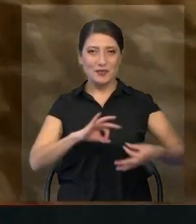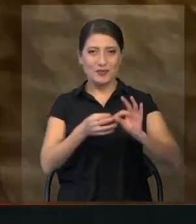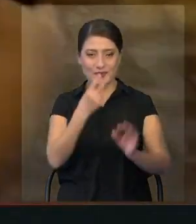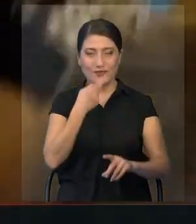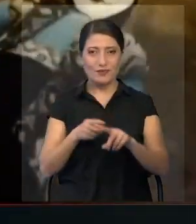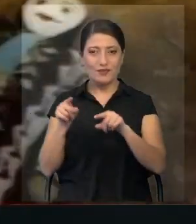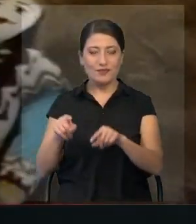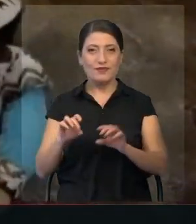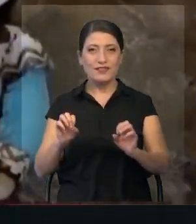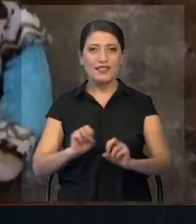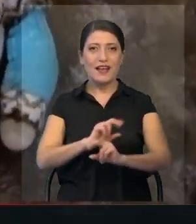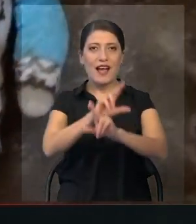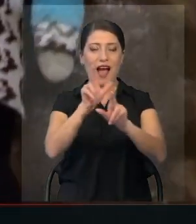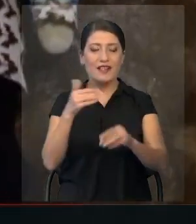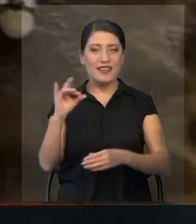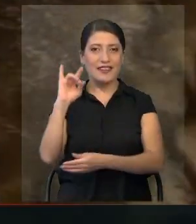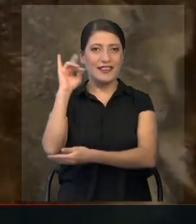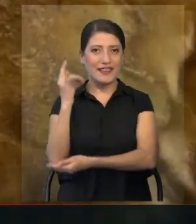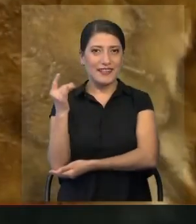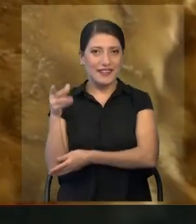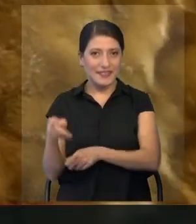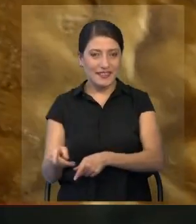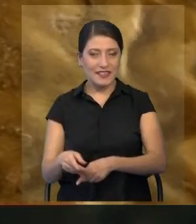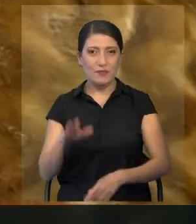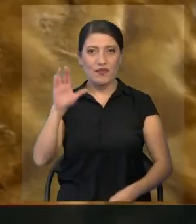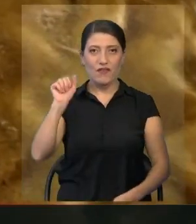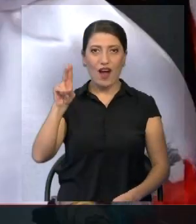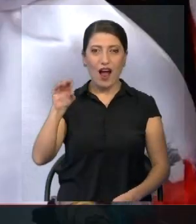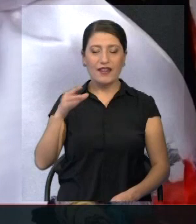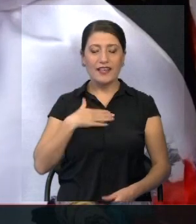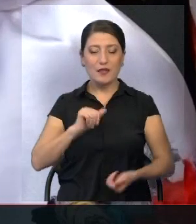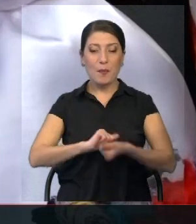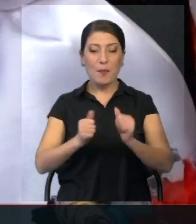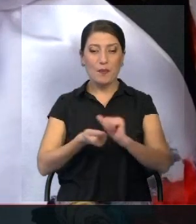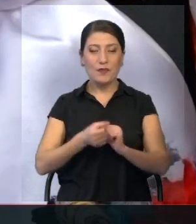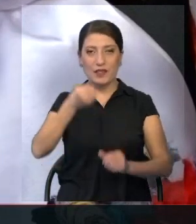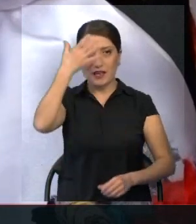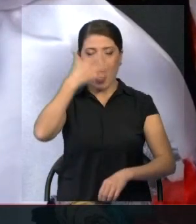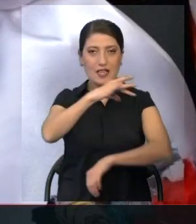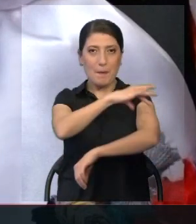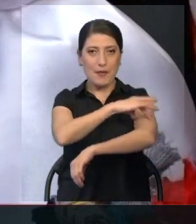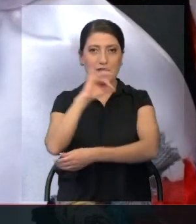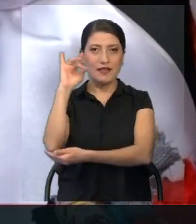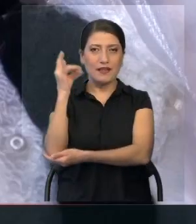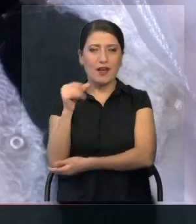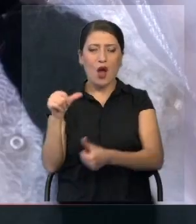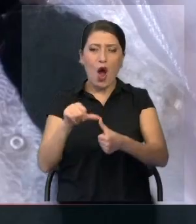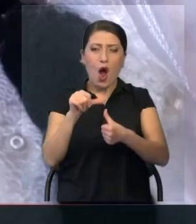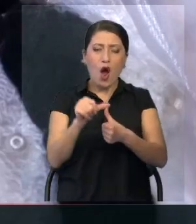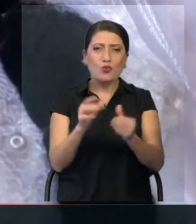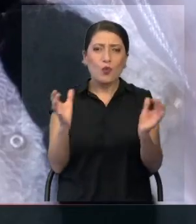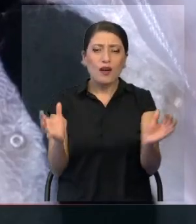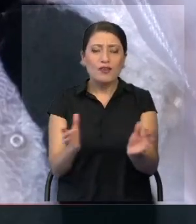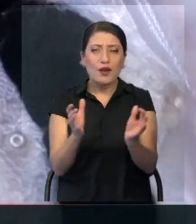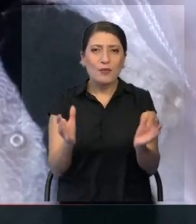Սրանք հարսանյաց հանդեսի տիկնիկներս են։ Վալյան իր պատրաստած հարսուփեսա տիկնիկները հատուկ խնամքով է պահում։